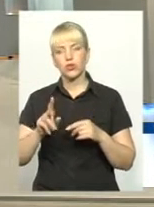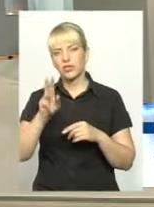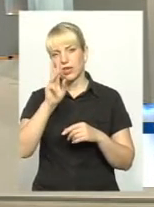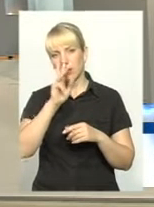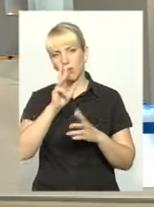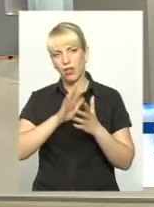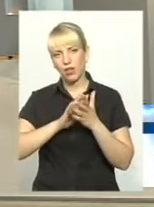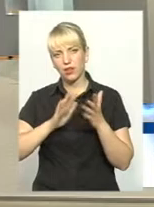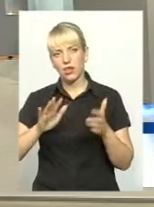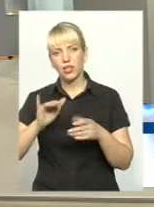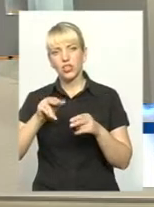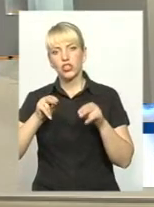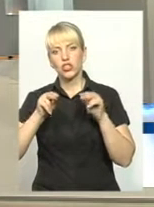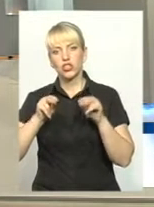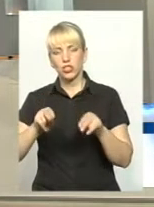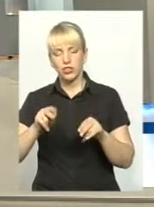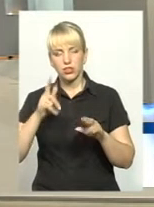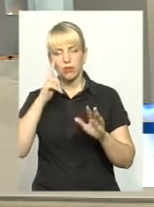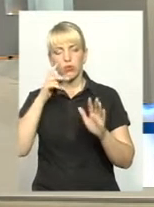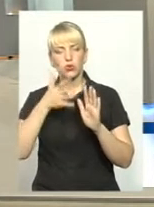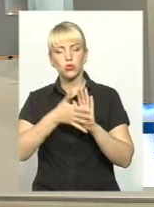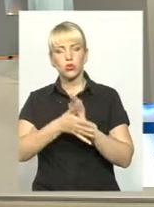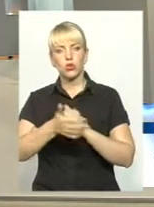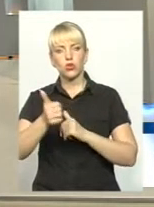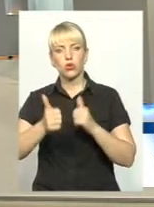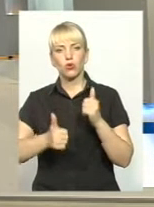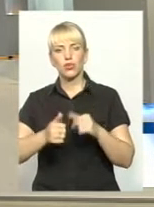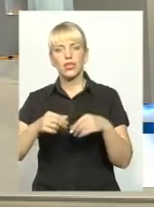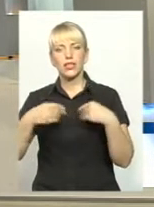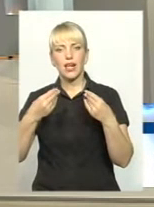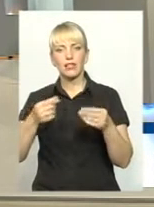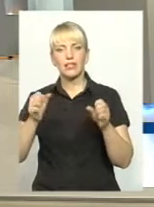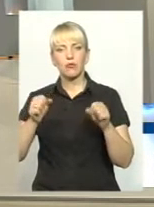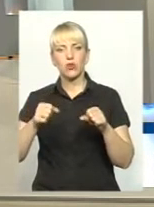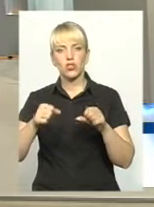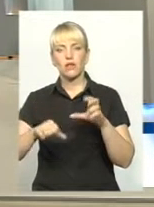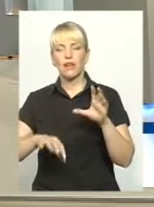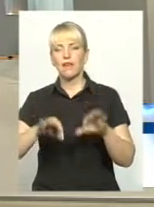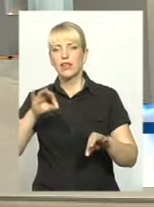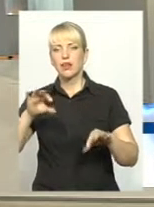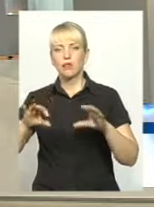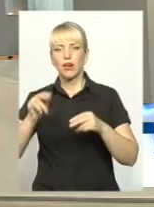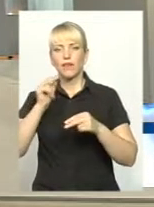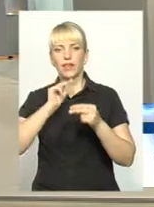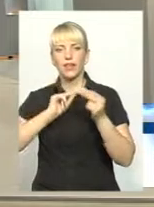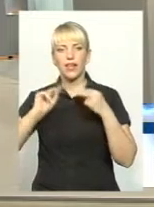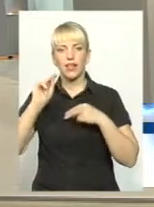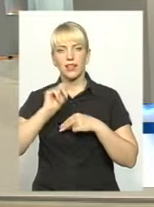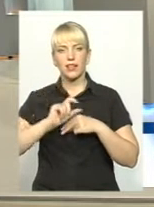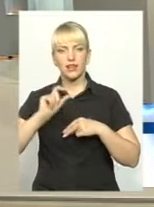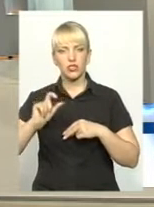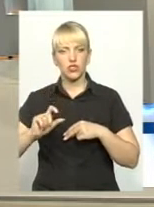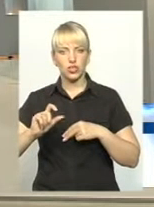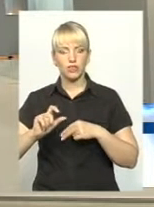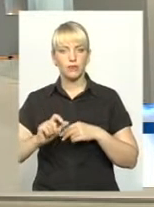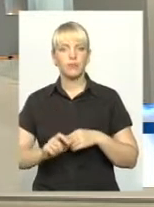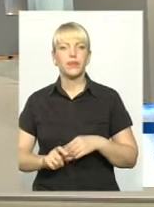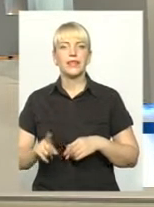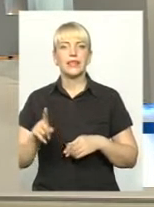і чесний, прозорий конкурс дасть можливість нам відібрати найкращих. Найкращих. Тим більше,